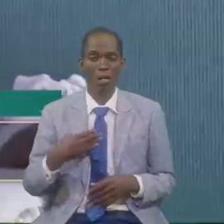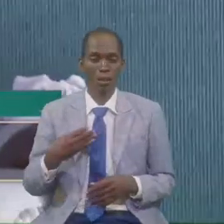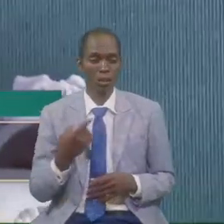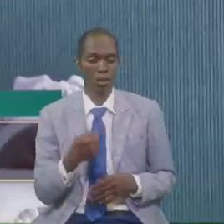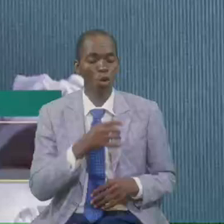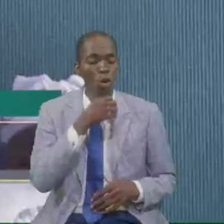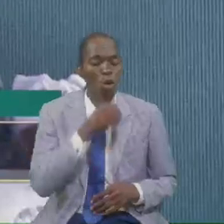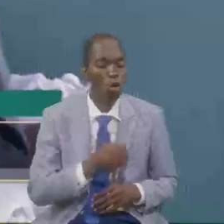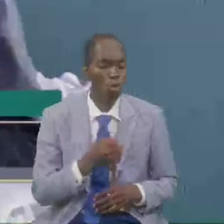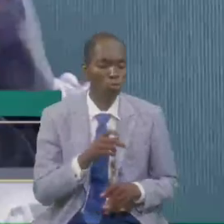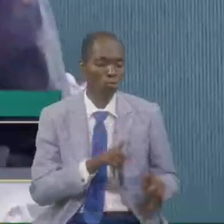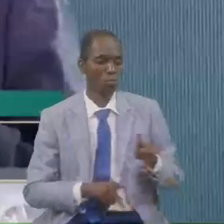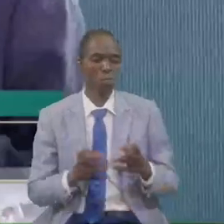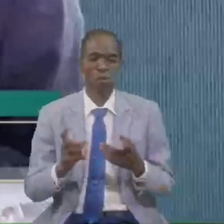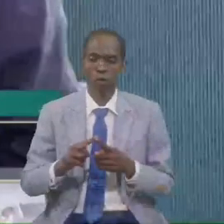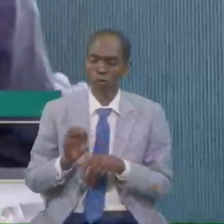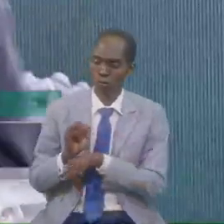Et ils veulent nous arrêter.